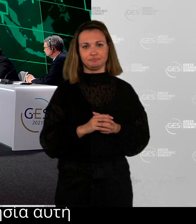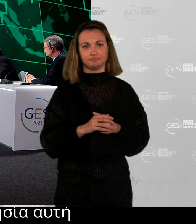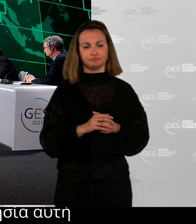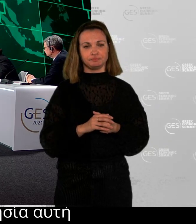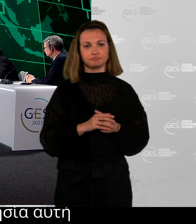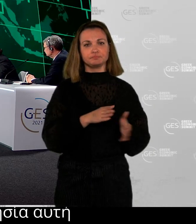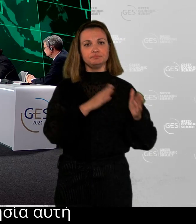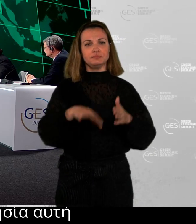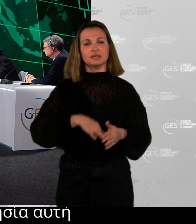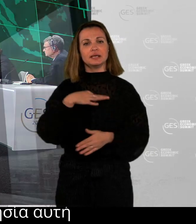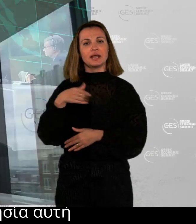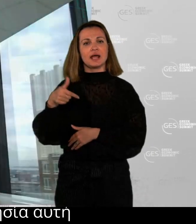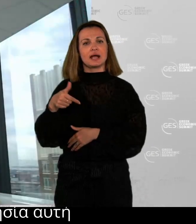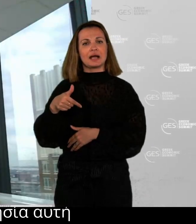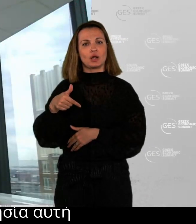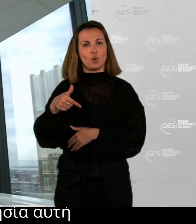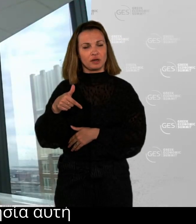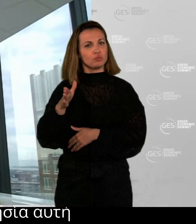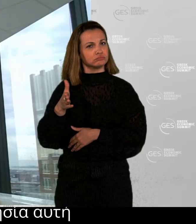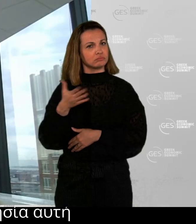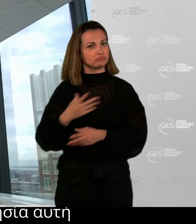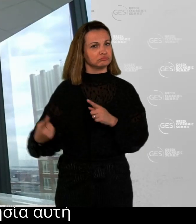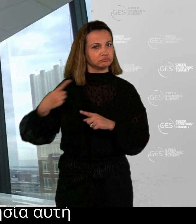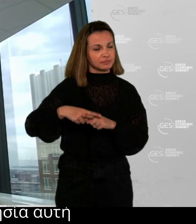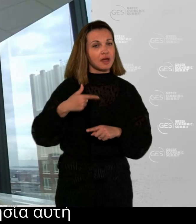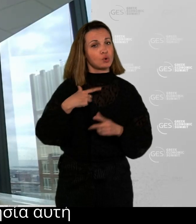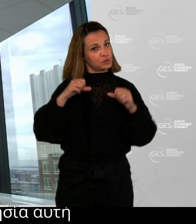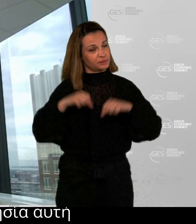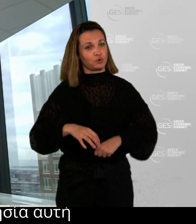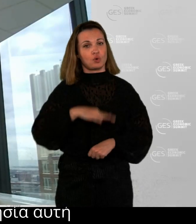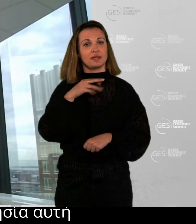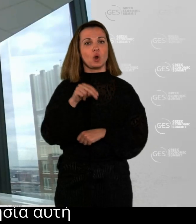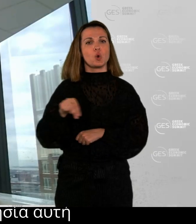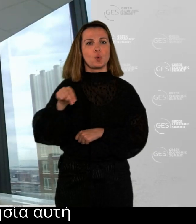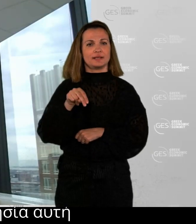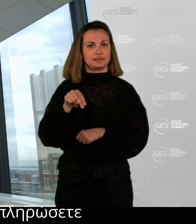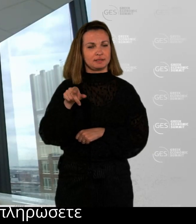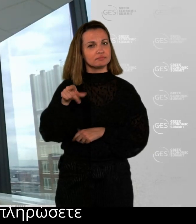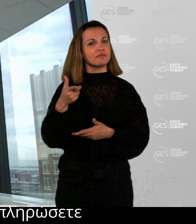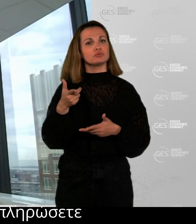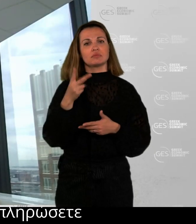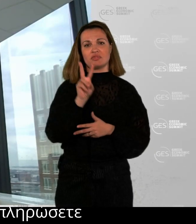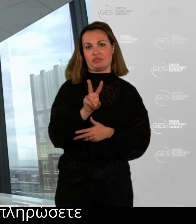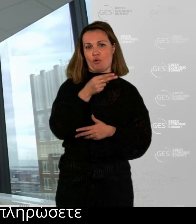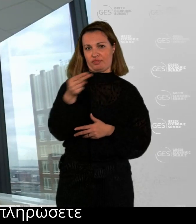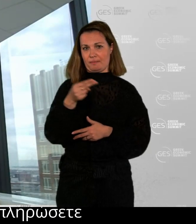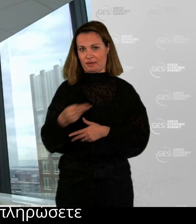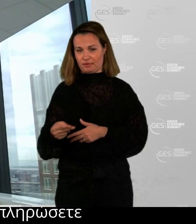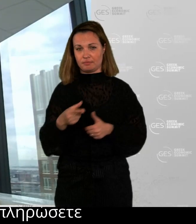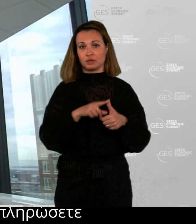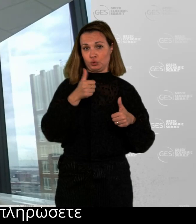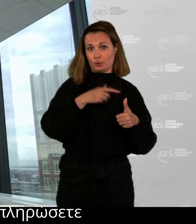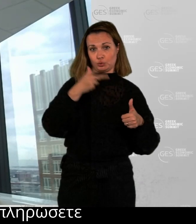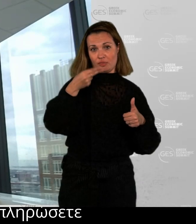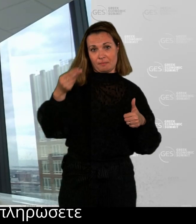συμπληρώσετε? Συμφωνώ και εγώ και με τον κύριο Νούνηση. Είναι δύο τα θέματα. Ένα θέμα κουλτούρας